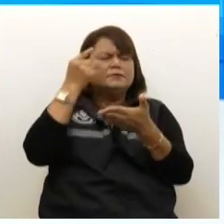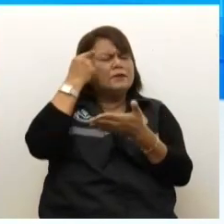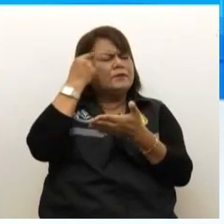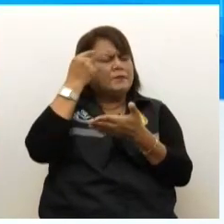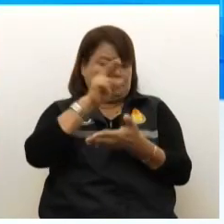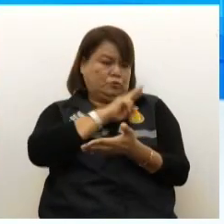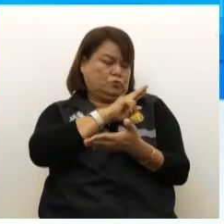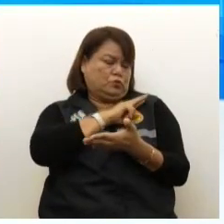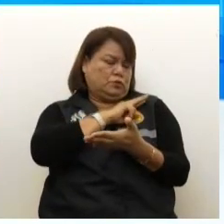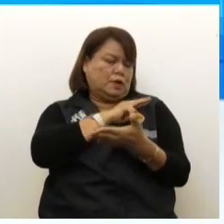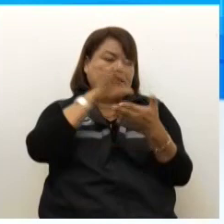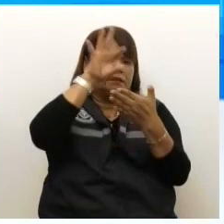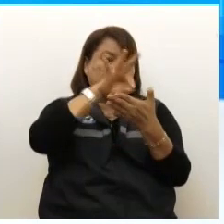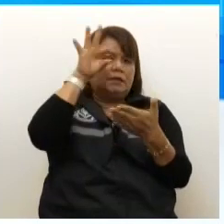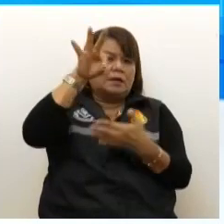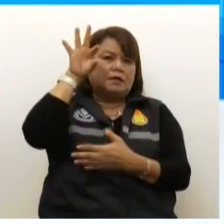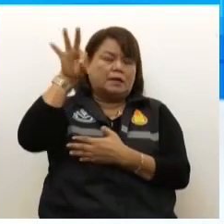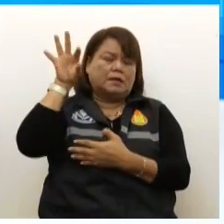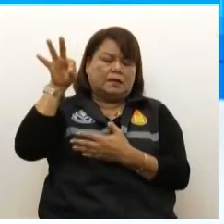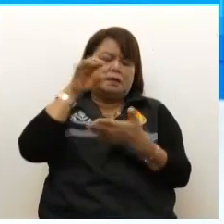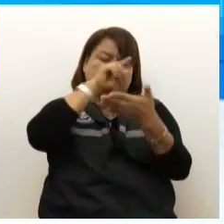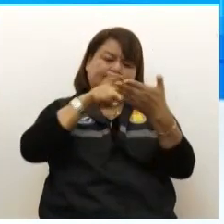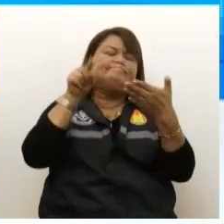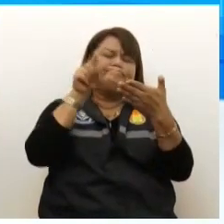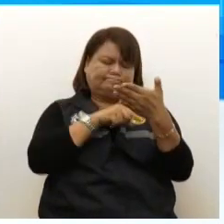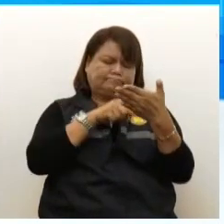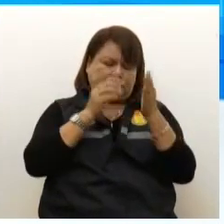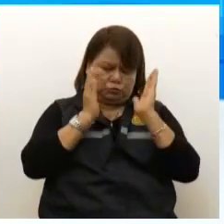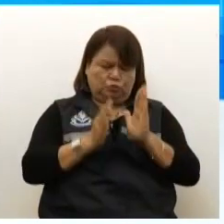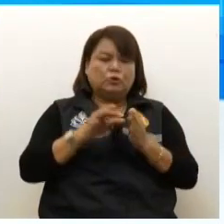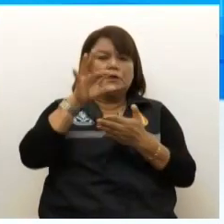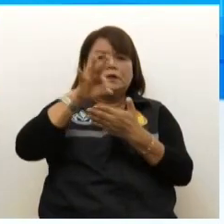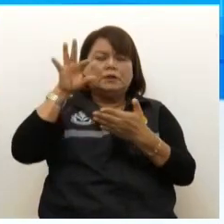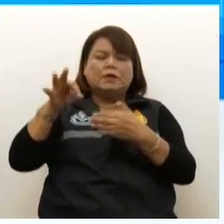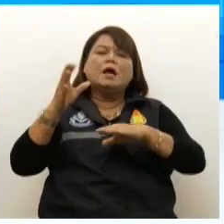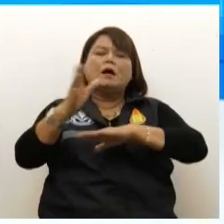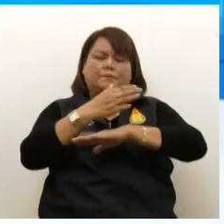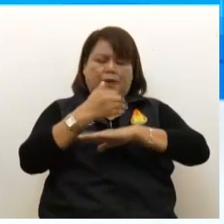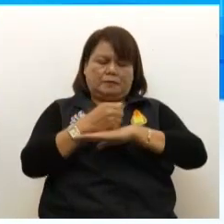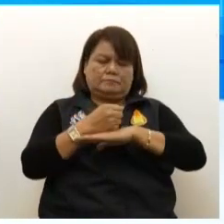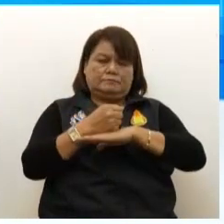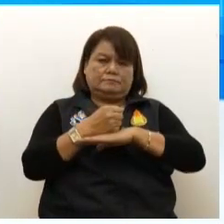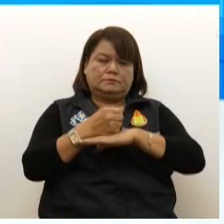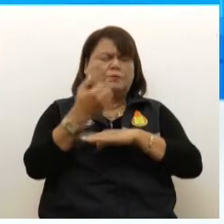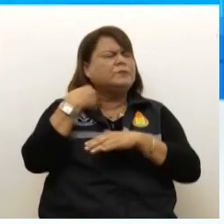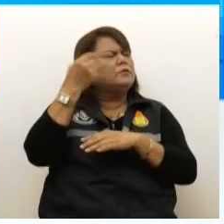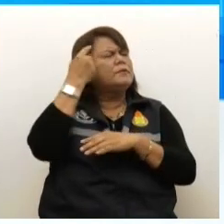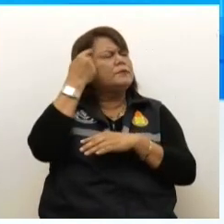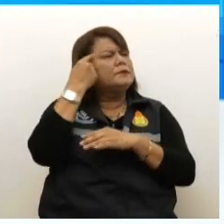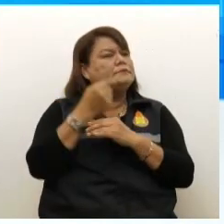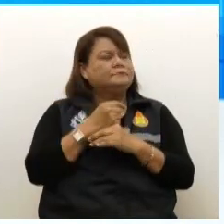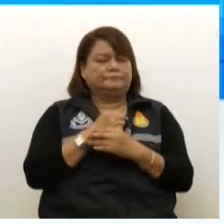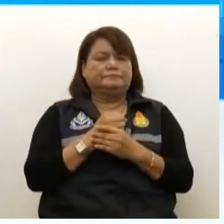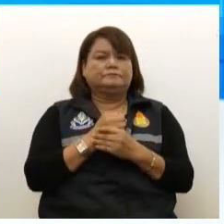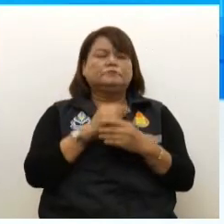ตนของท่านในการที่จะเลือกนะครับคนเลือกพรรคนะครับตามที่ท่านมีอุดมการณ์มีอุดม